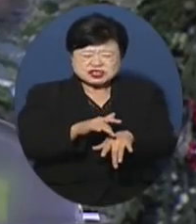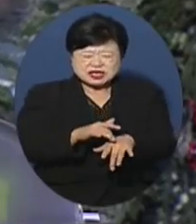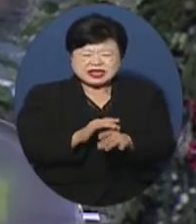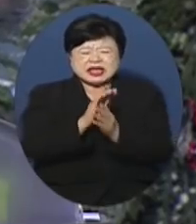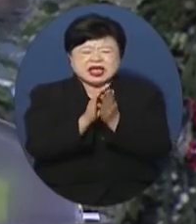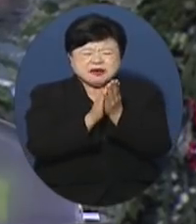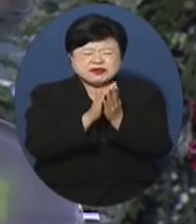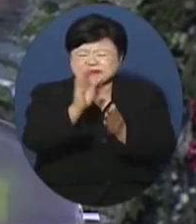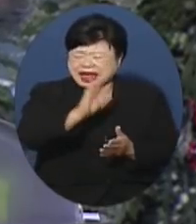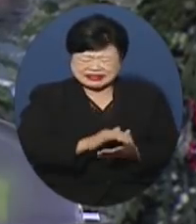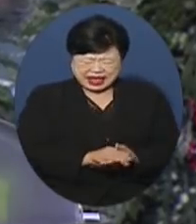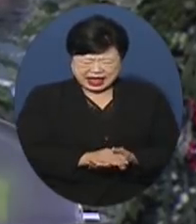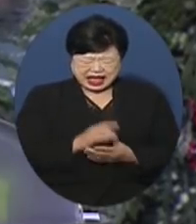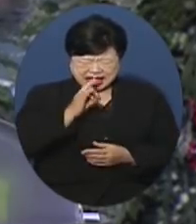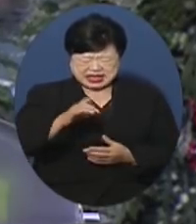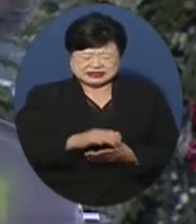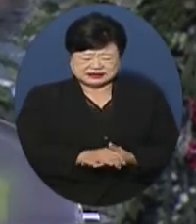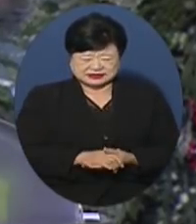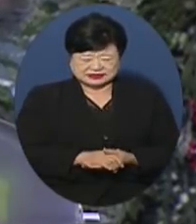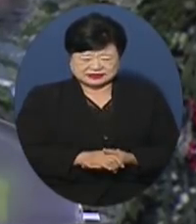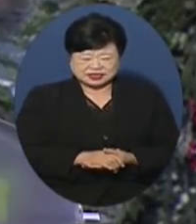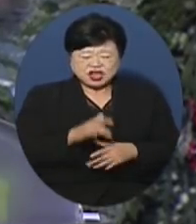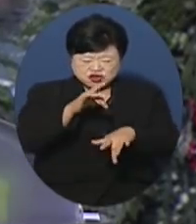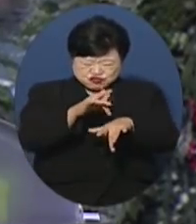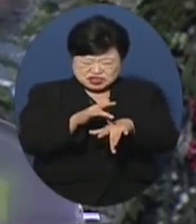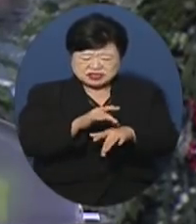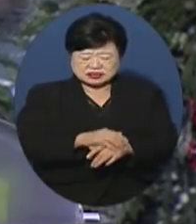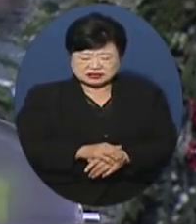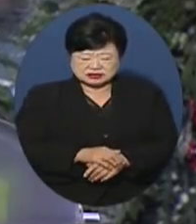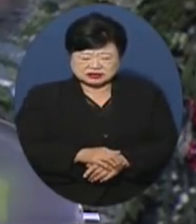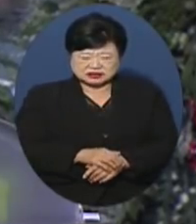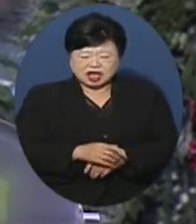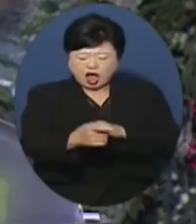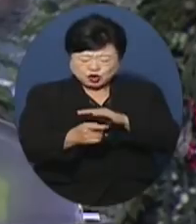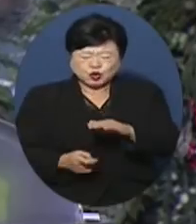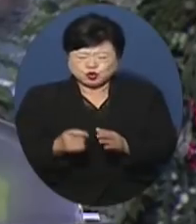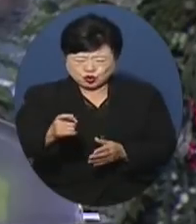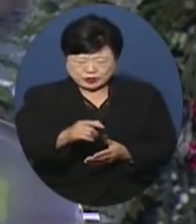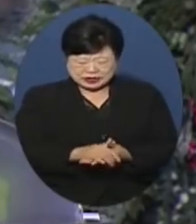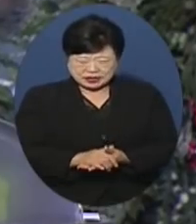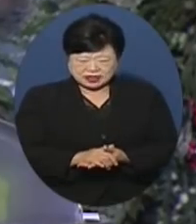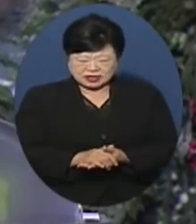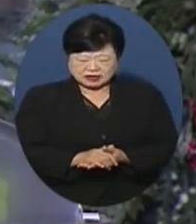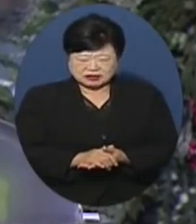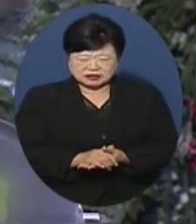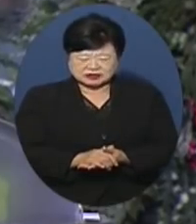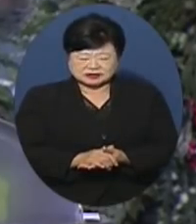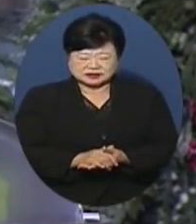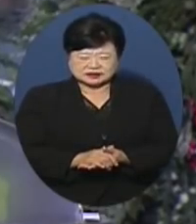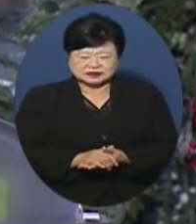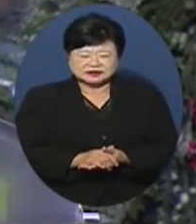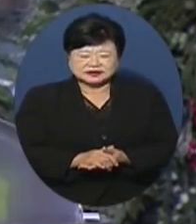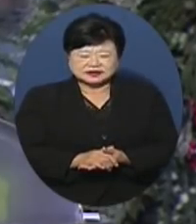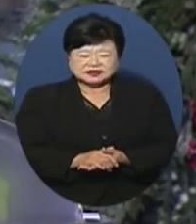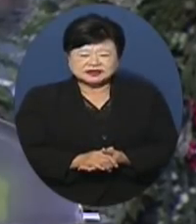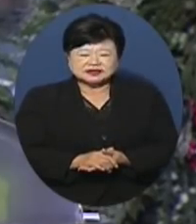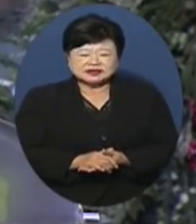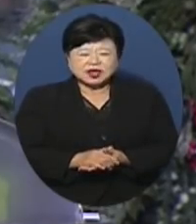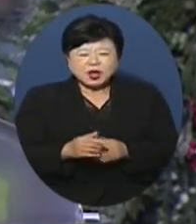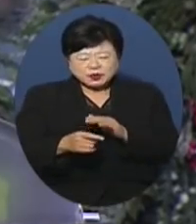그렇게 다루면 안 돼요 귀신은 도둑놈이기 때문에 도둑놈 보고